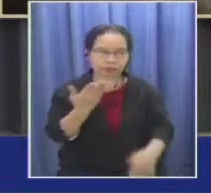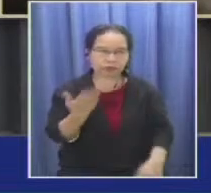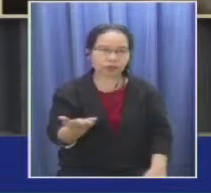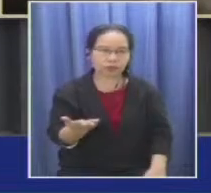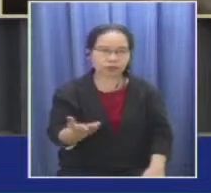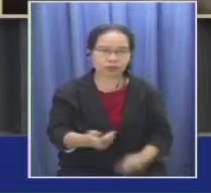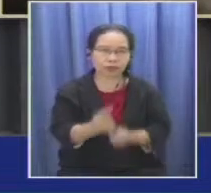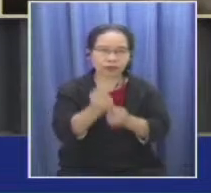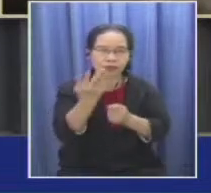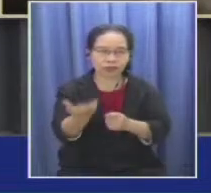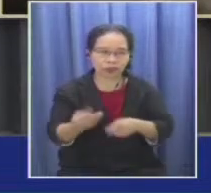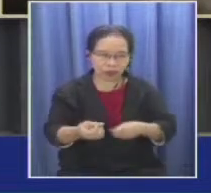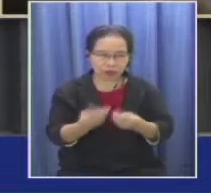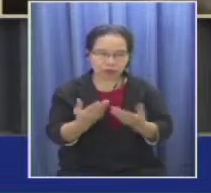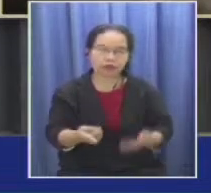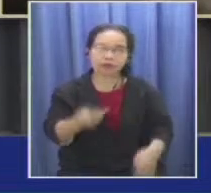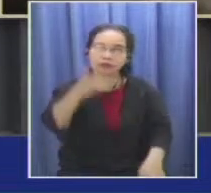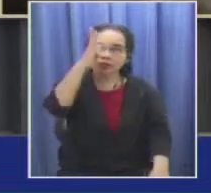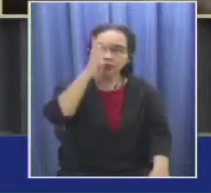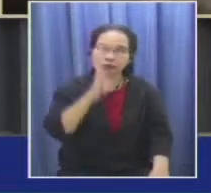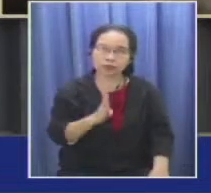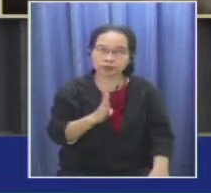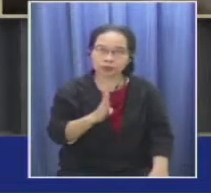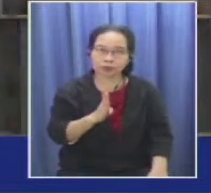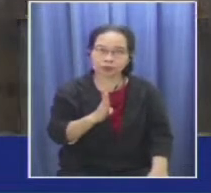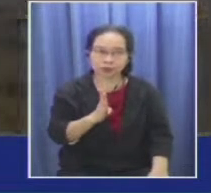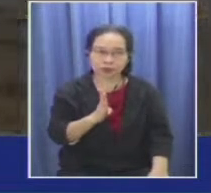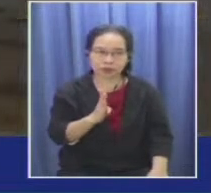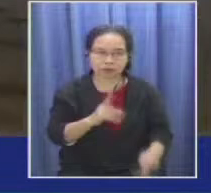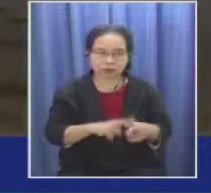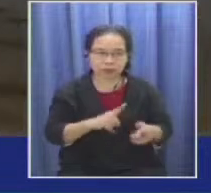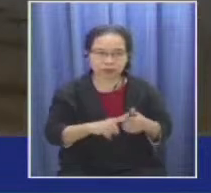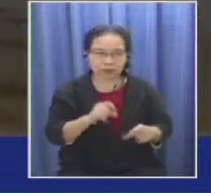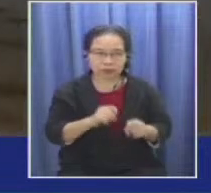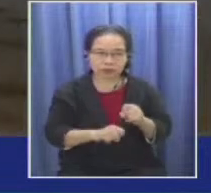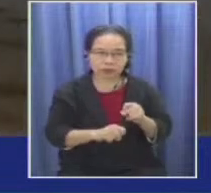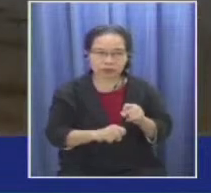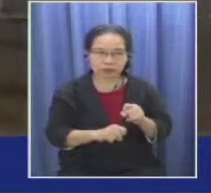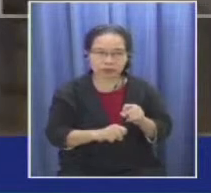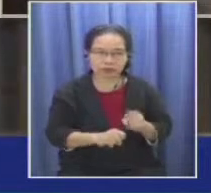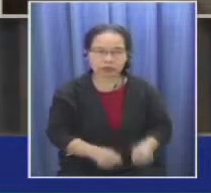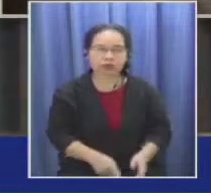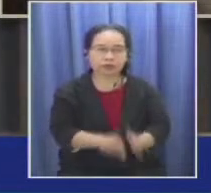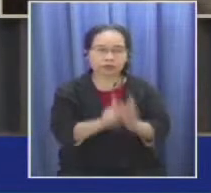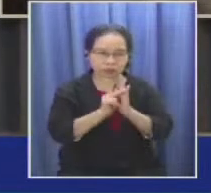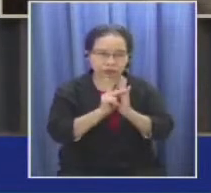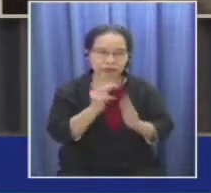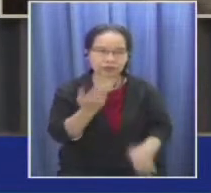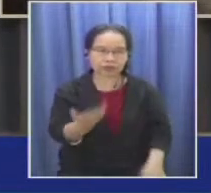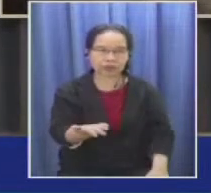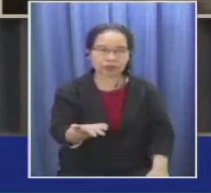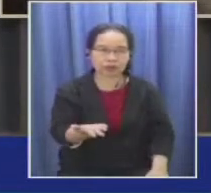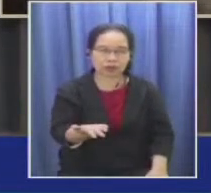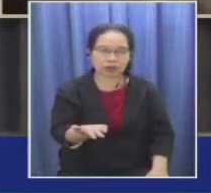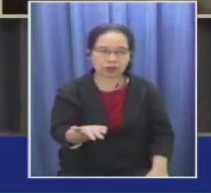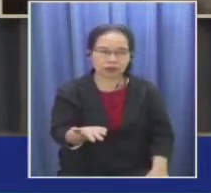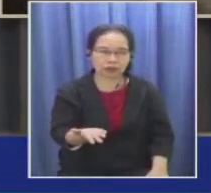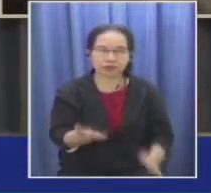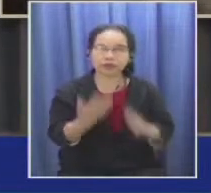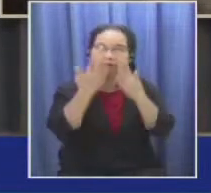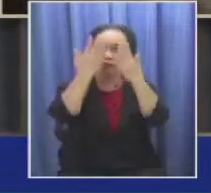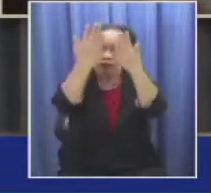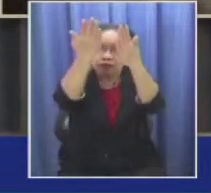a nyagidie sɛ wɔ Nyankopɔn de bɛma wo ana wabisade yɛ no sɛ woyɛ no yie a